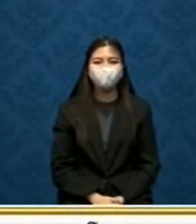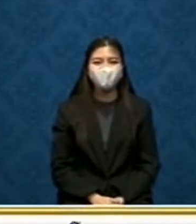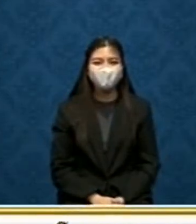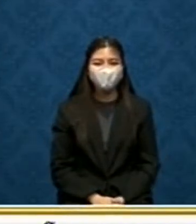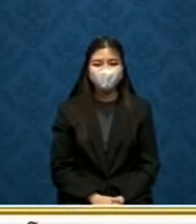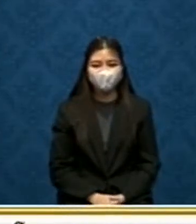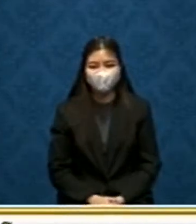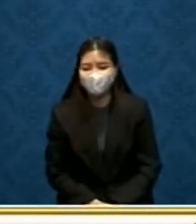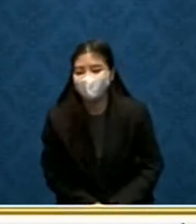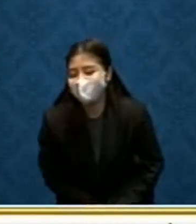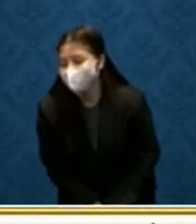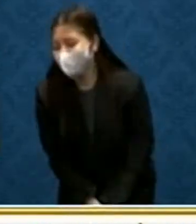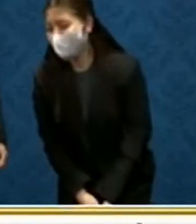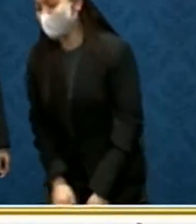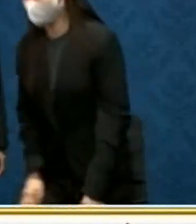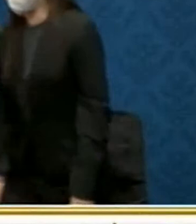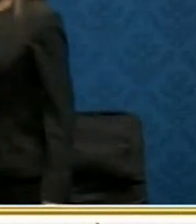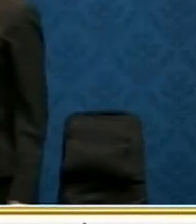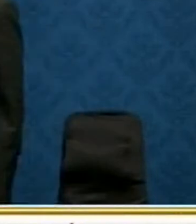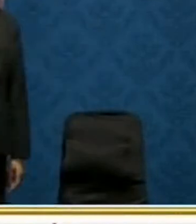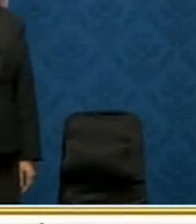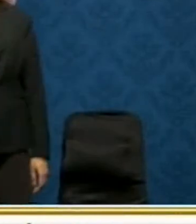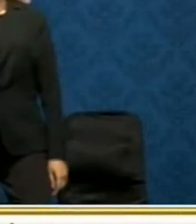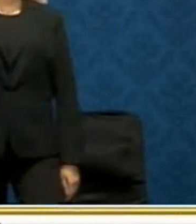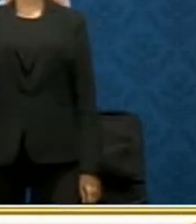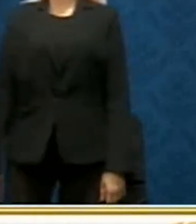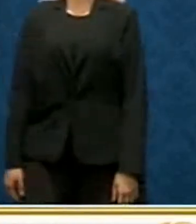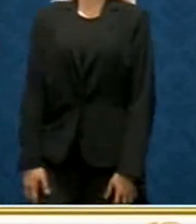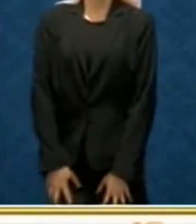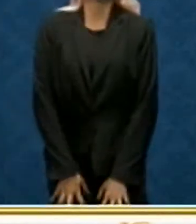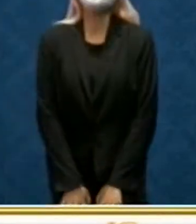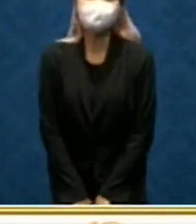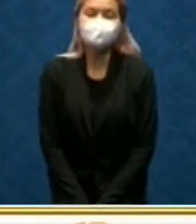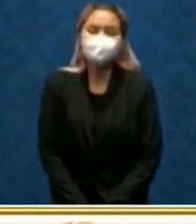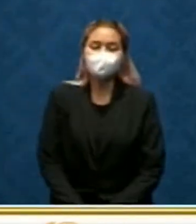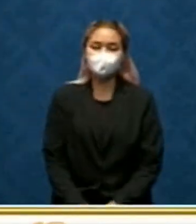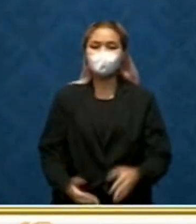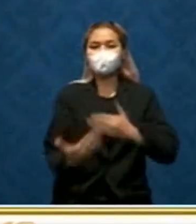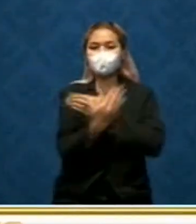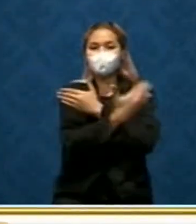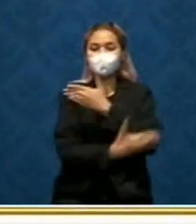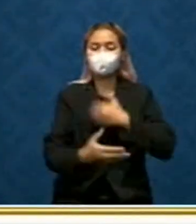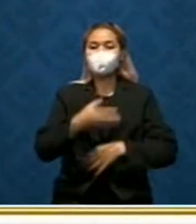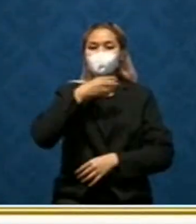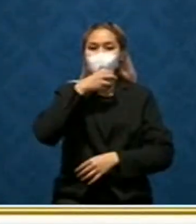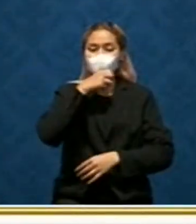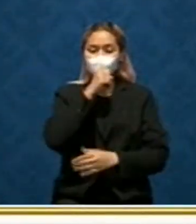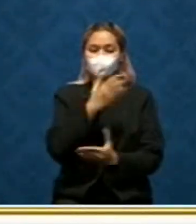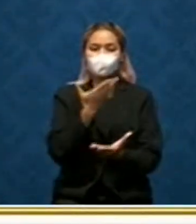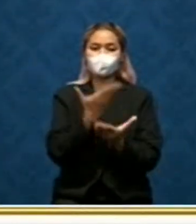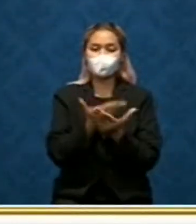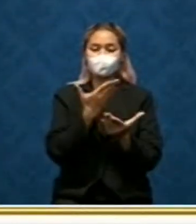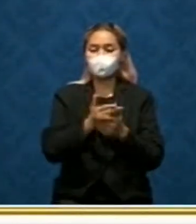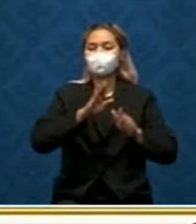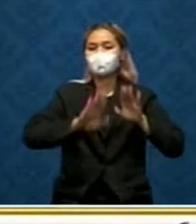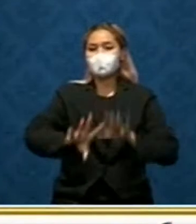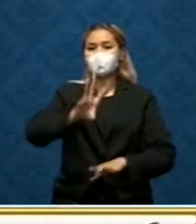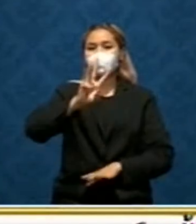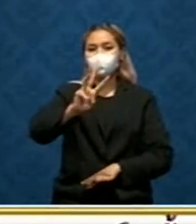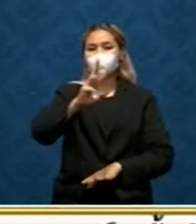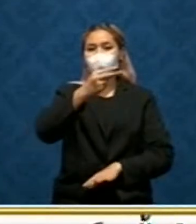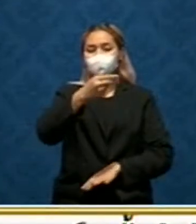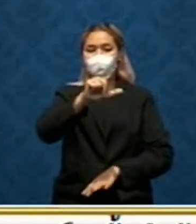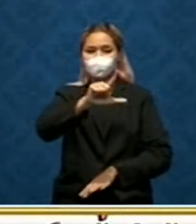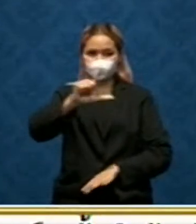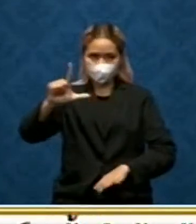โครงการนี่รถไฟสสมที่เอาก็เพวาส่นต่างหกหมื่นล้านเพล่งรับก่ะหน่ะแล้จะไป